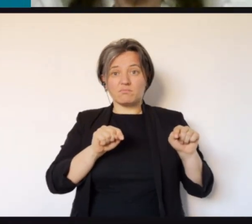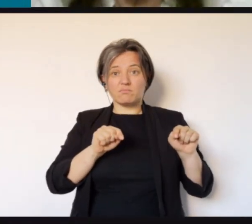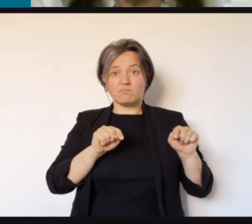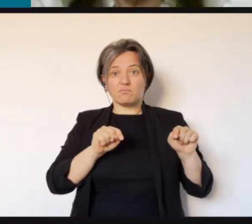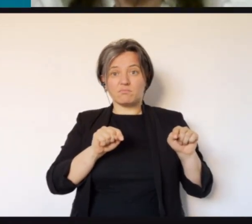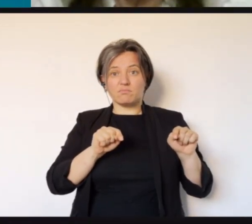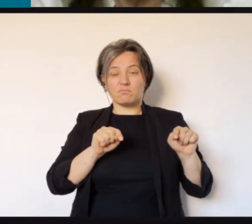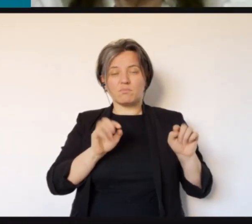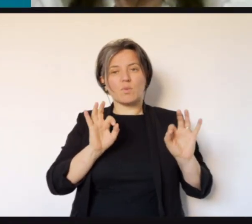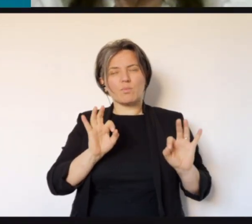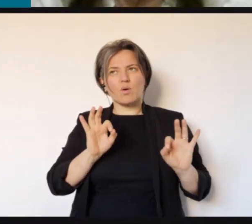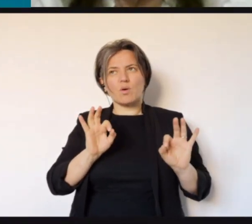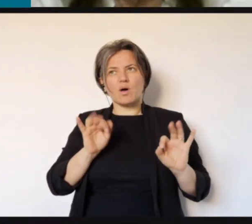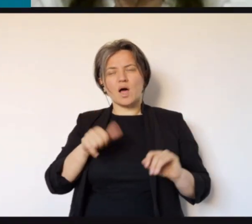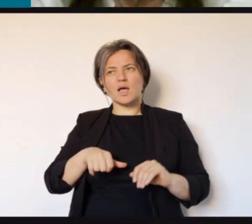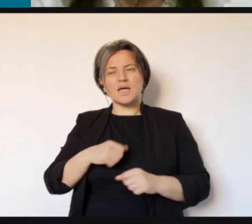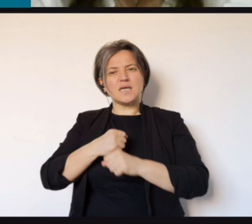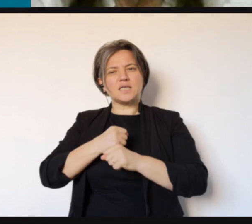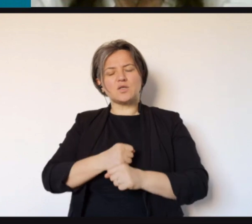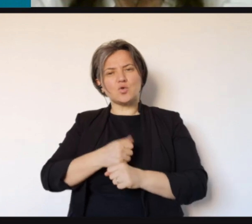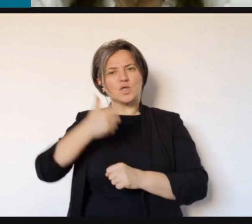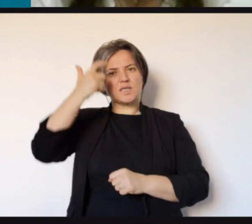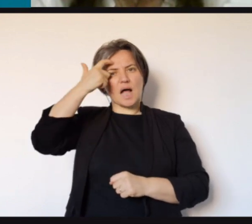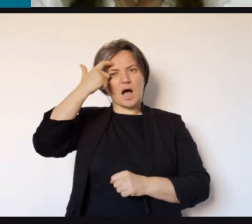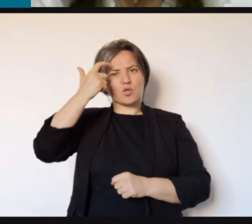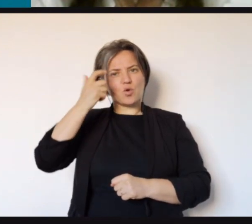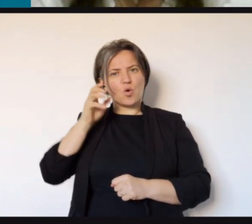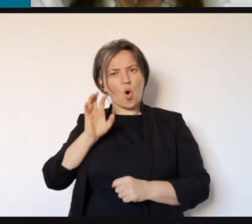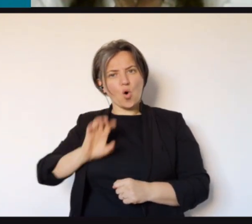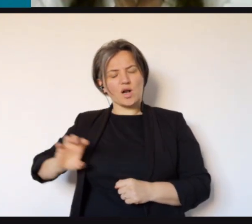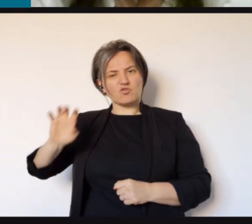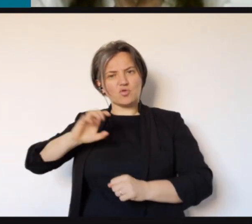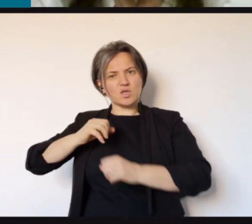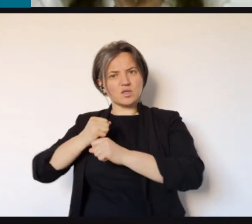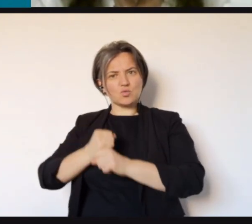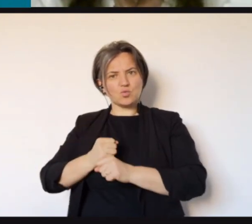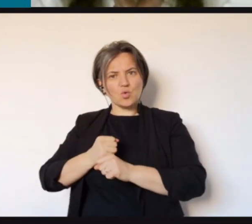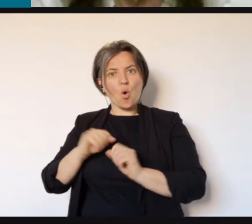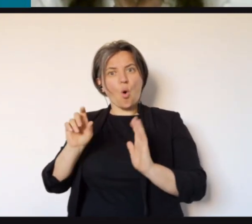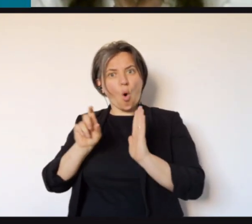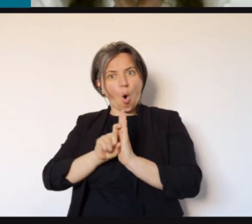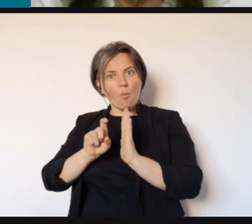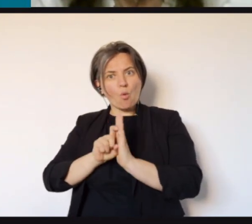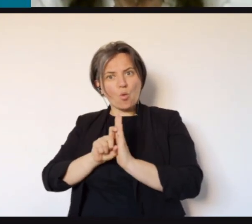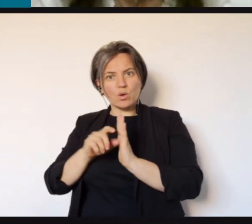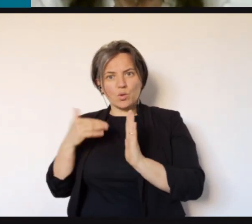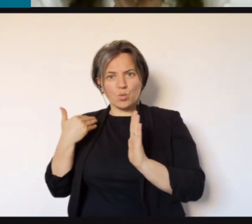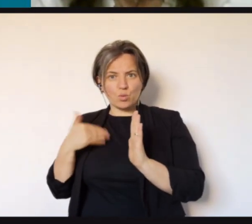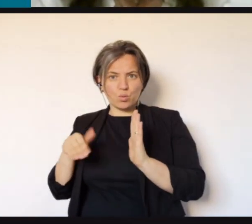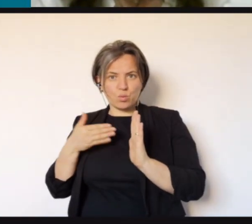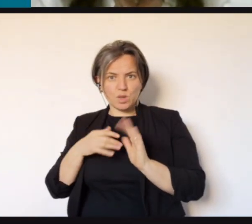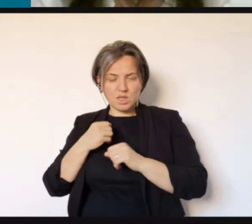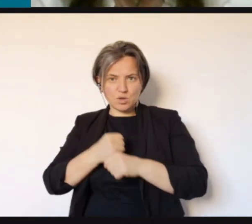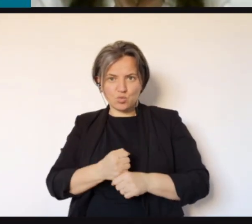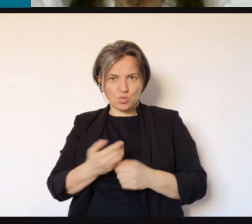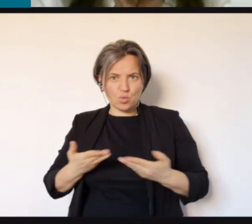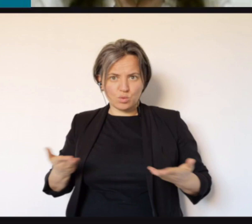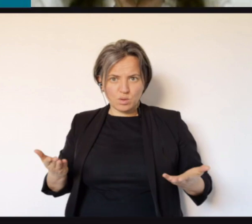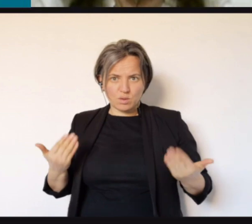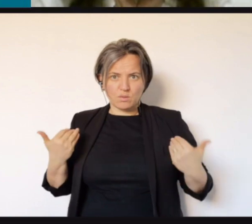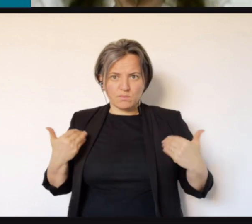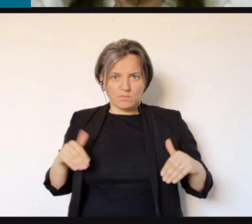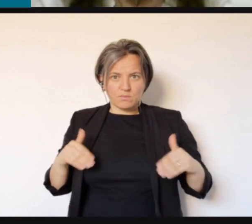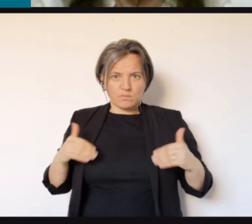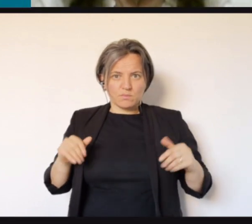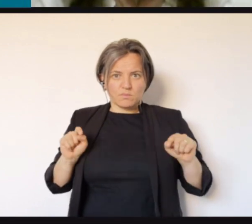Anche l'importanza dello Stato, delle istituzioni Stato, regioni, comuni. Questo è qualcosa